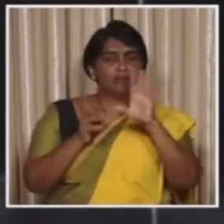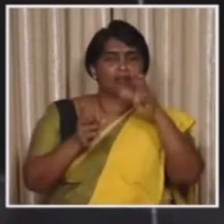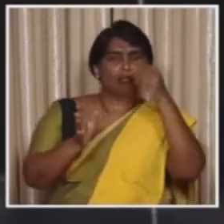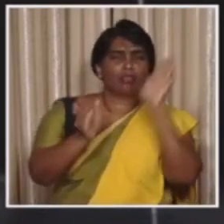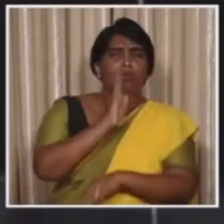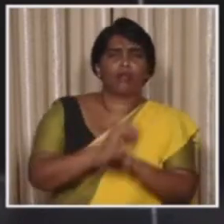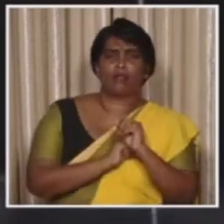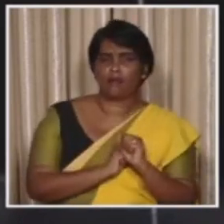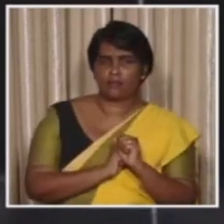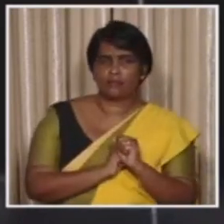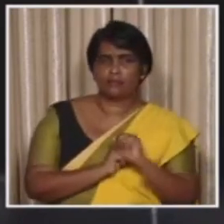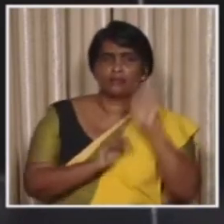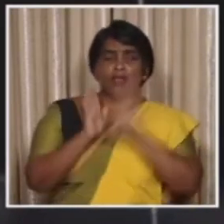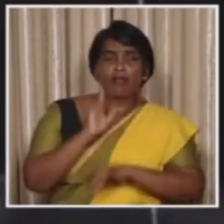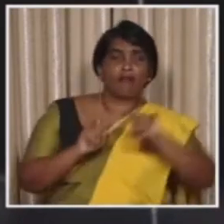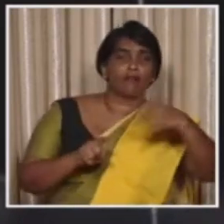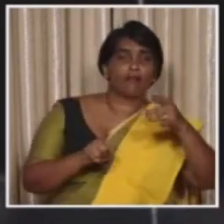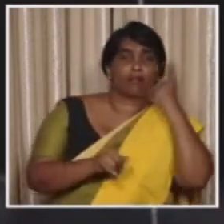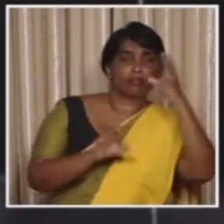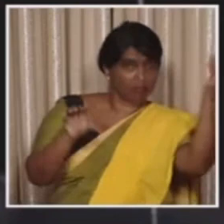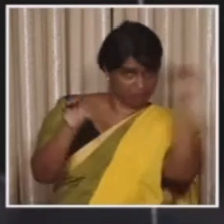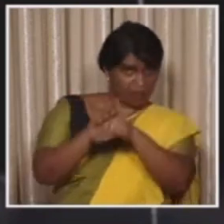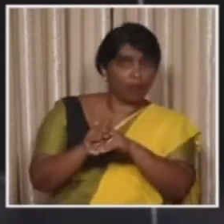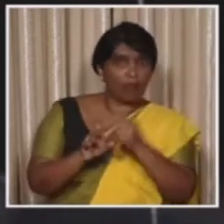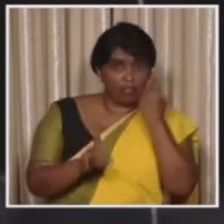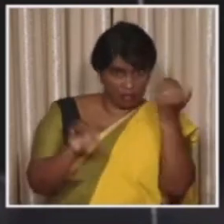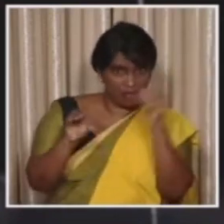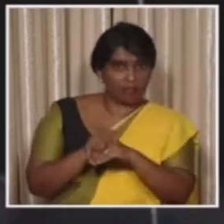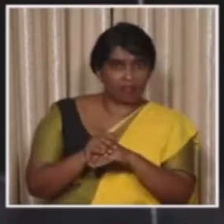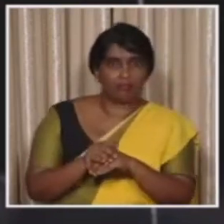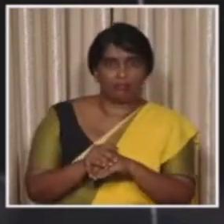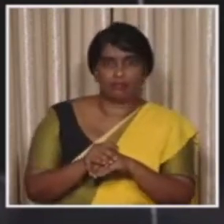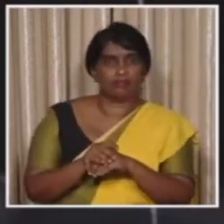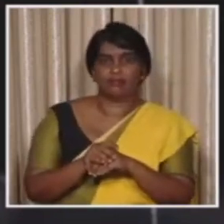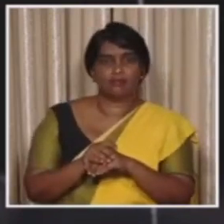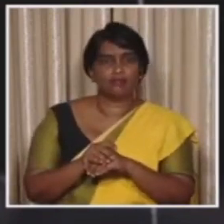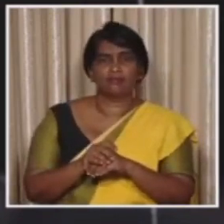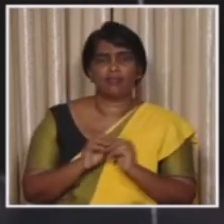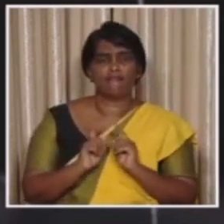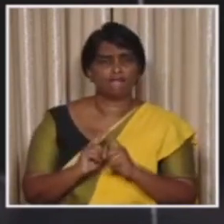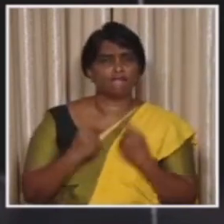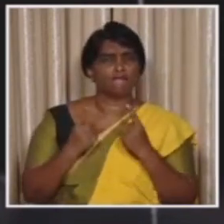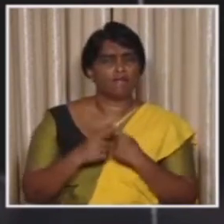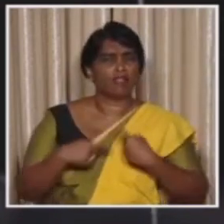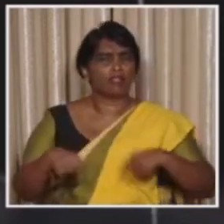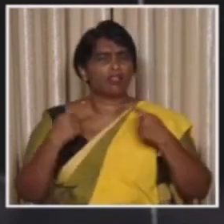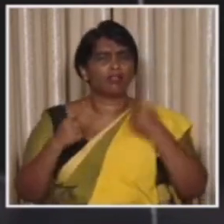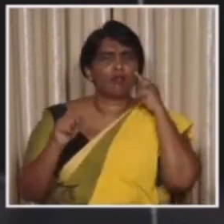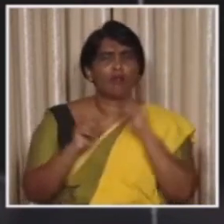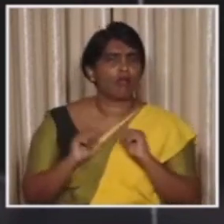කොහොමද? ඒ හැලෙන කෙනා වෙනුවට ඊට වඩා දක්ෂ කෙනෙක්ද ඇතුළට ඇවිල්ලා තියෙන්නේ? ඒ වෙනස්කම් වෙන්න මොකද තියෙන තර්කානුකූල